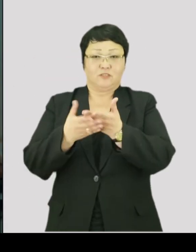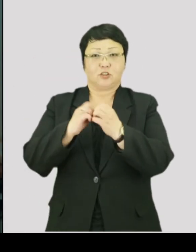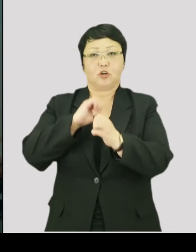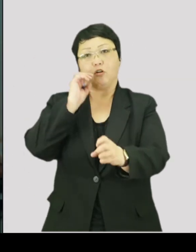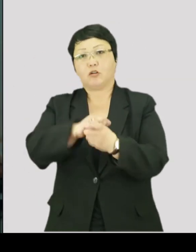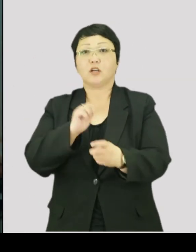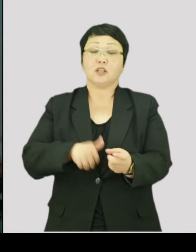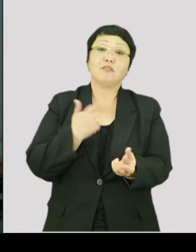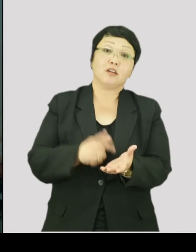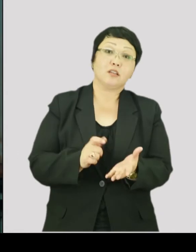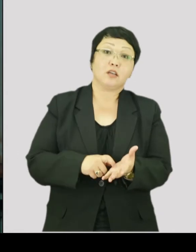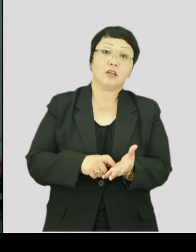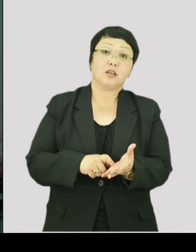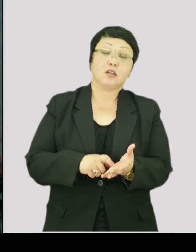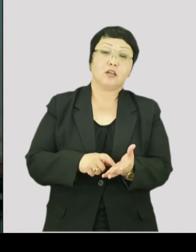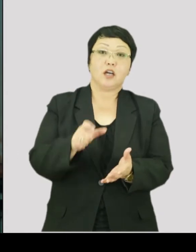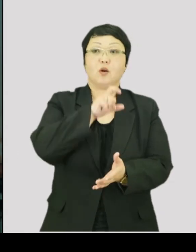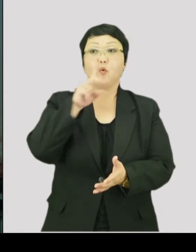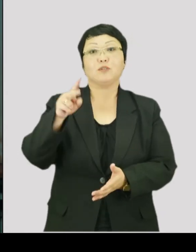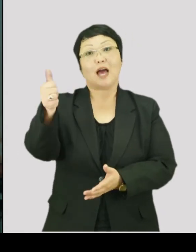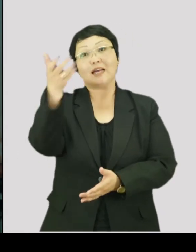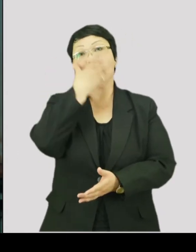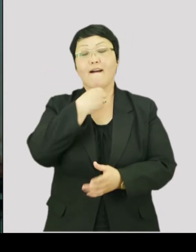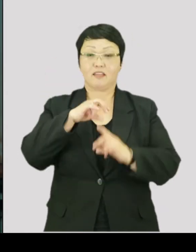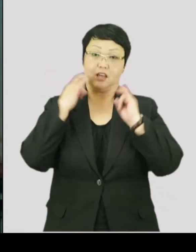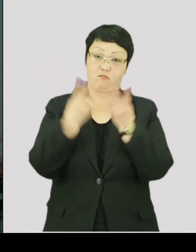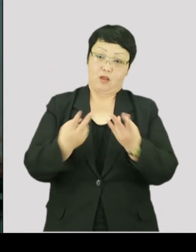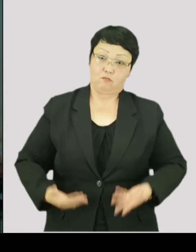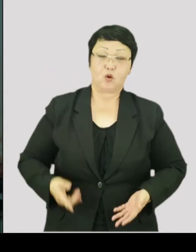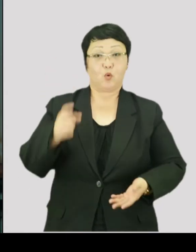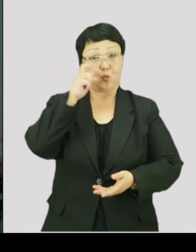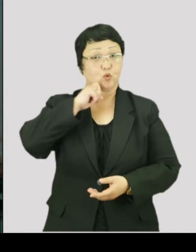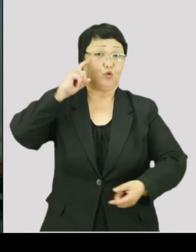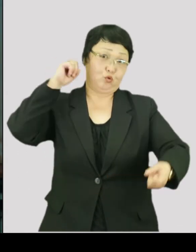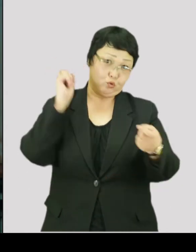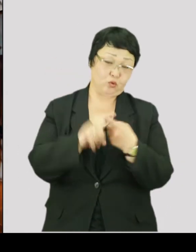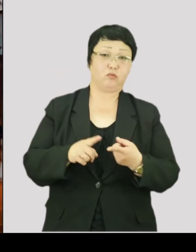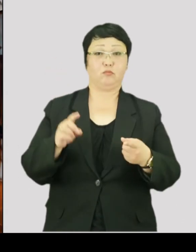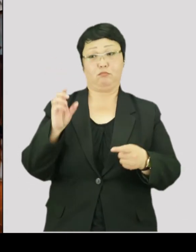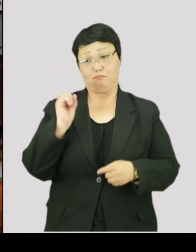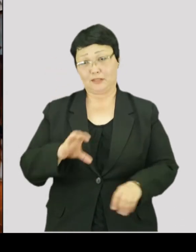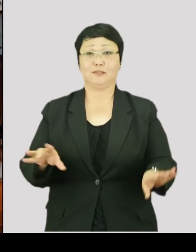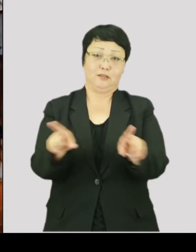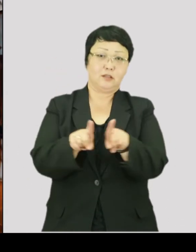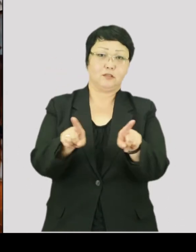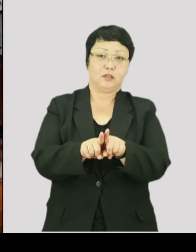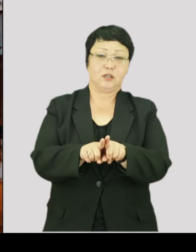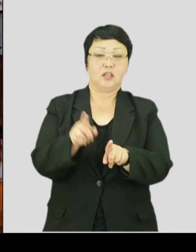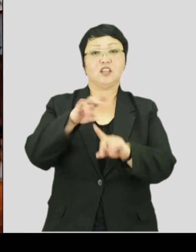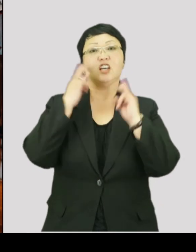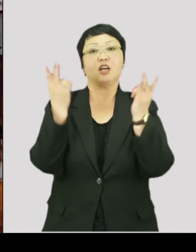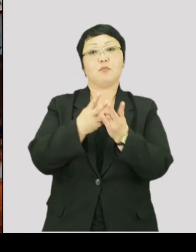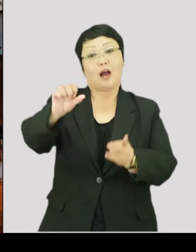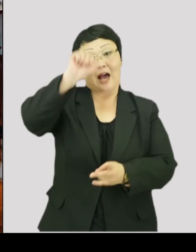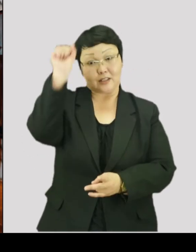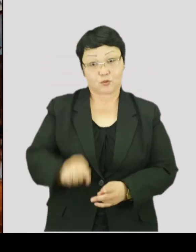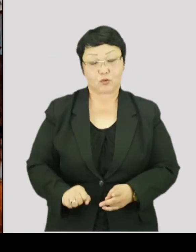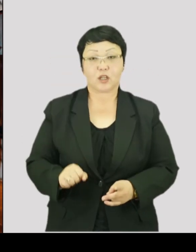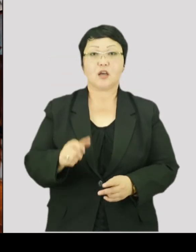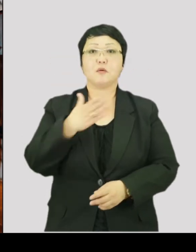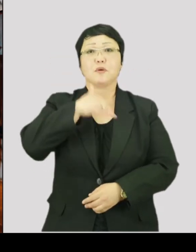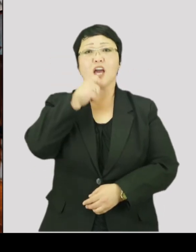нийгэмд амьдрах нь миний мөрөөдөл, миний зорилго. Тэр нийгмийг бүтээх нь бас л миний зорилго. Нийгмийн асуудал дээр, эрүүл мэндийн асуудал